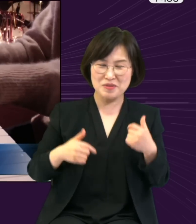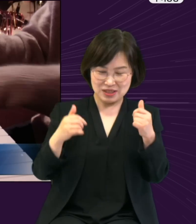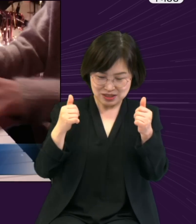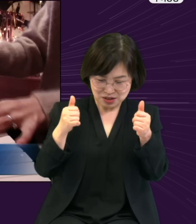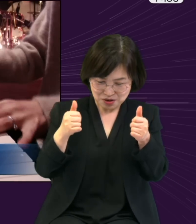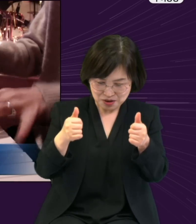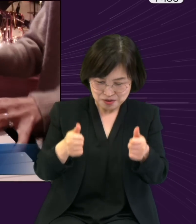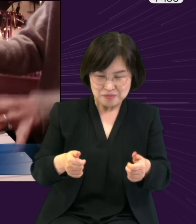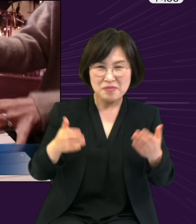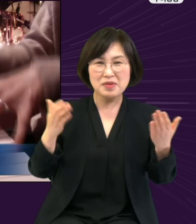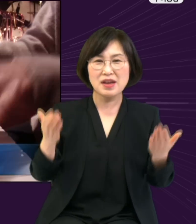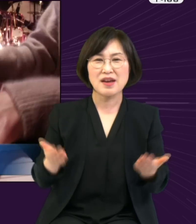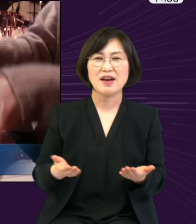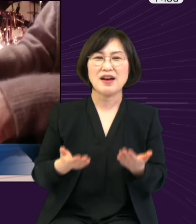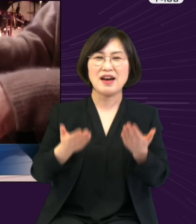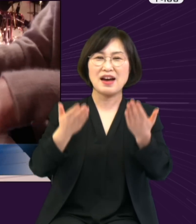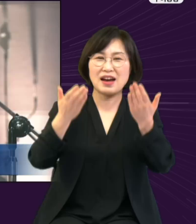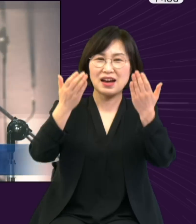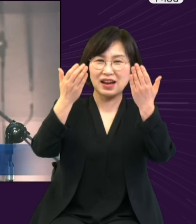경배하리